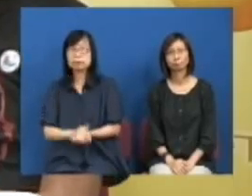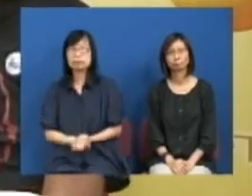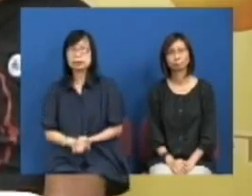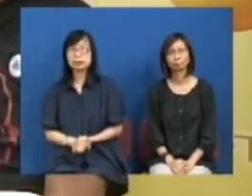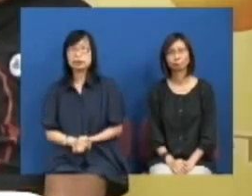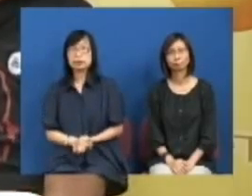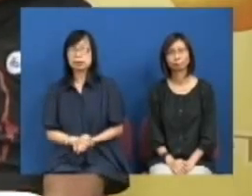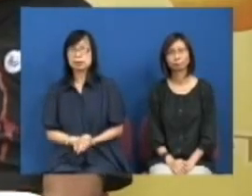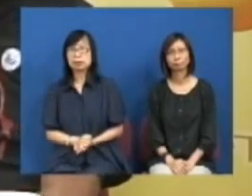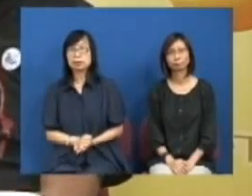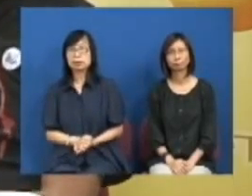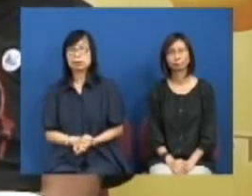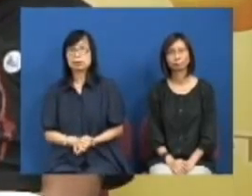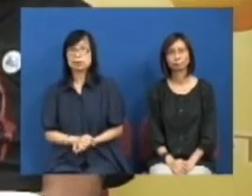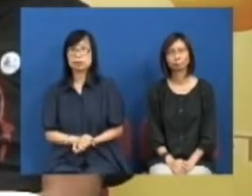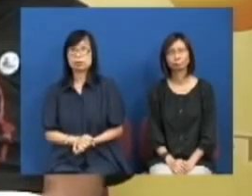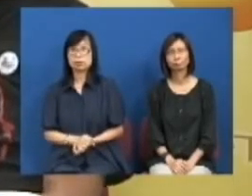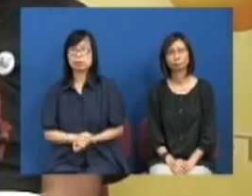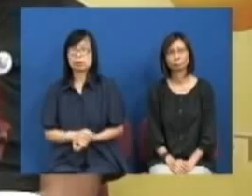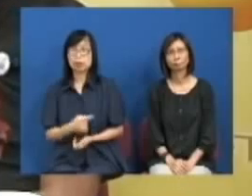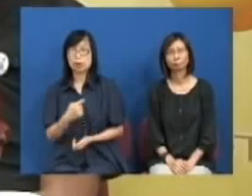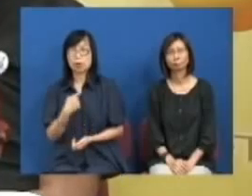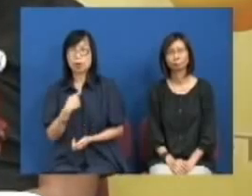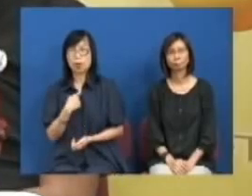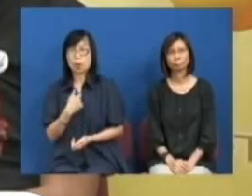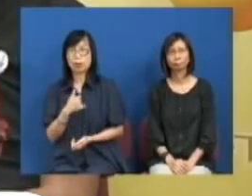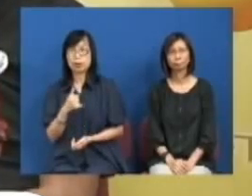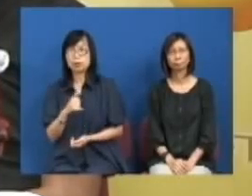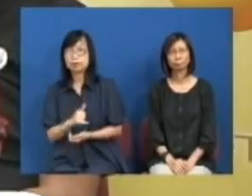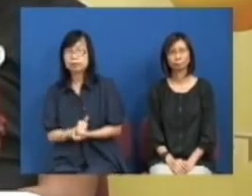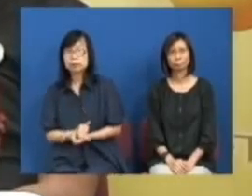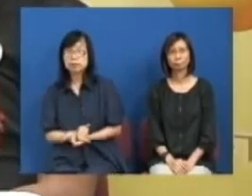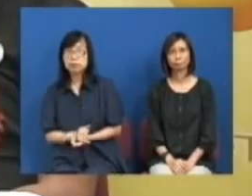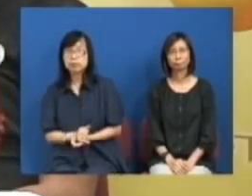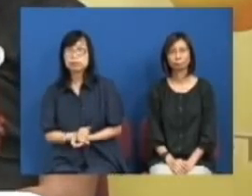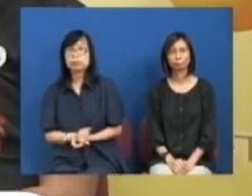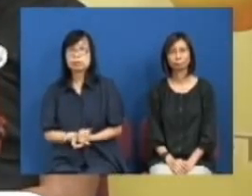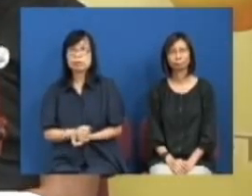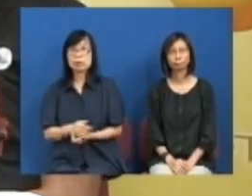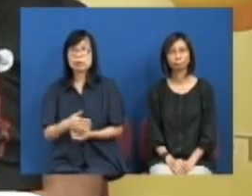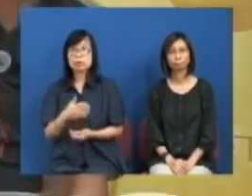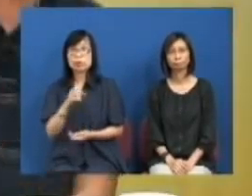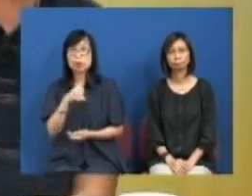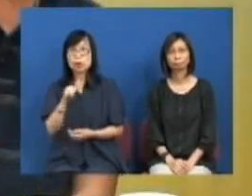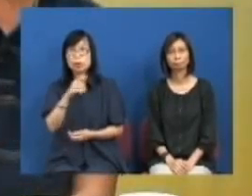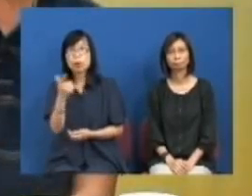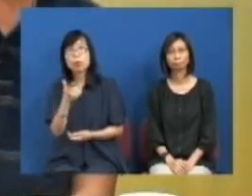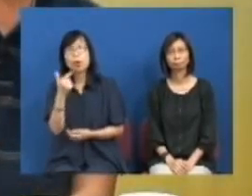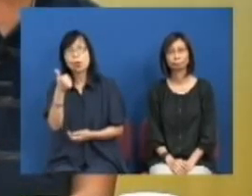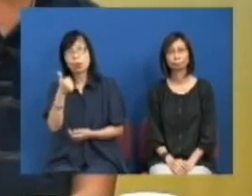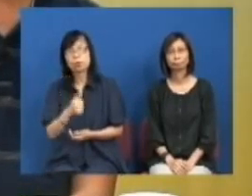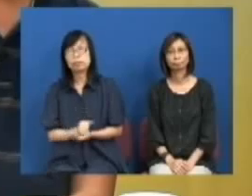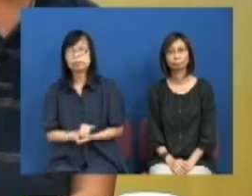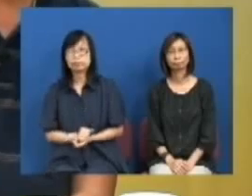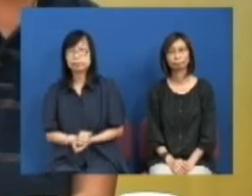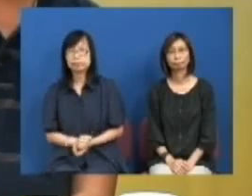民主中國這樣。咁如果同意咁大光領就其實可以去嘅，因為此其一，而且去得多而去，因為點解咧？